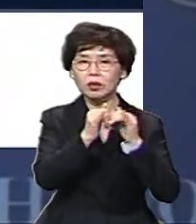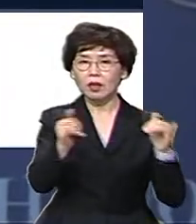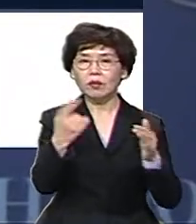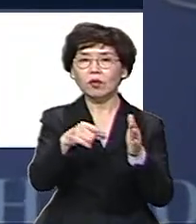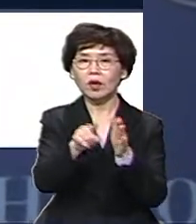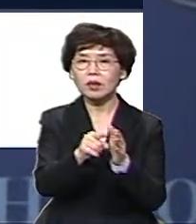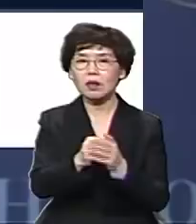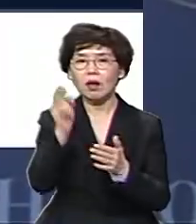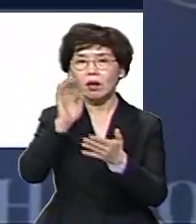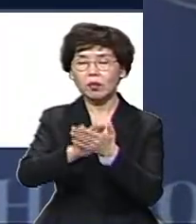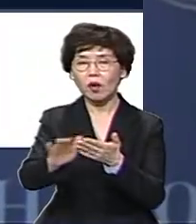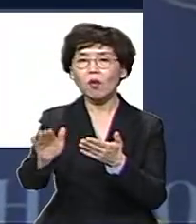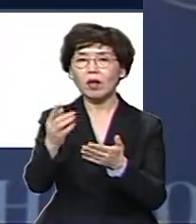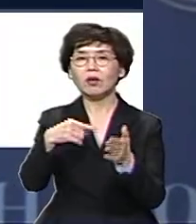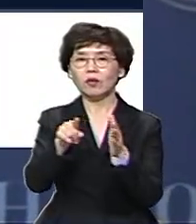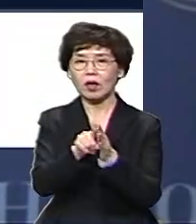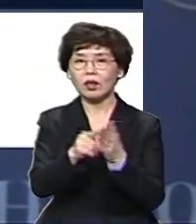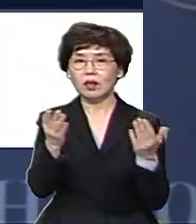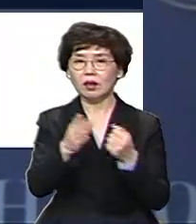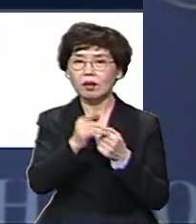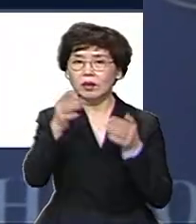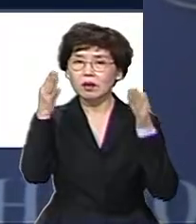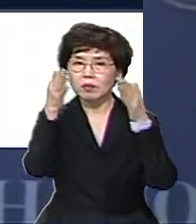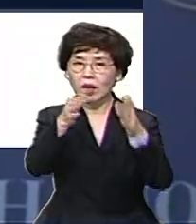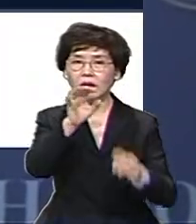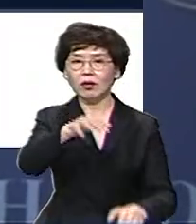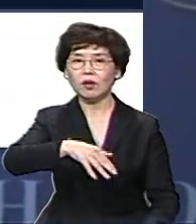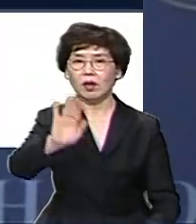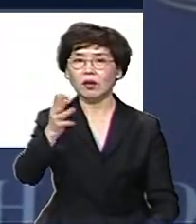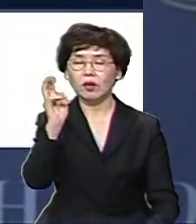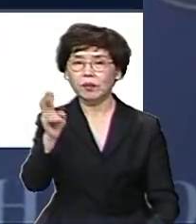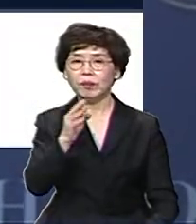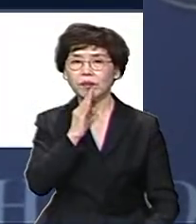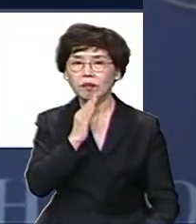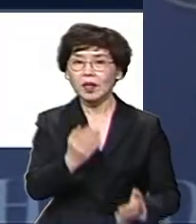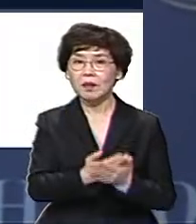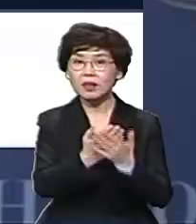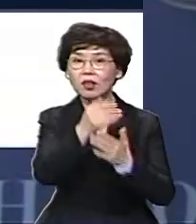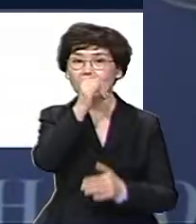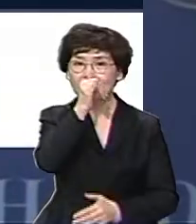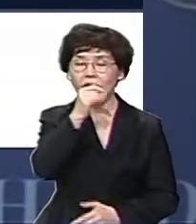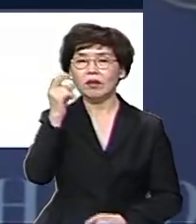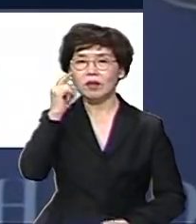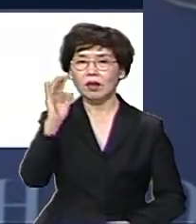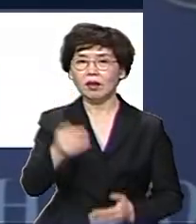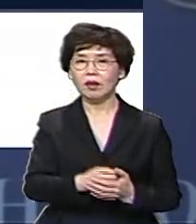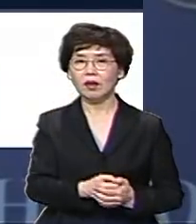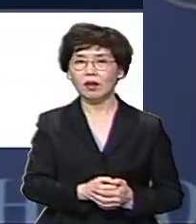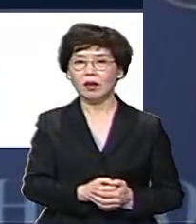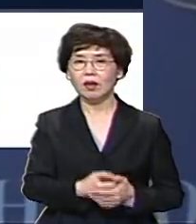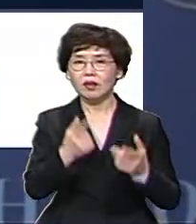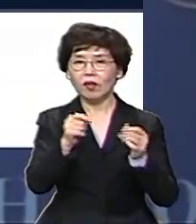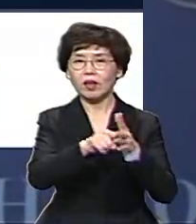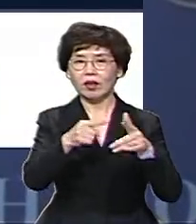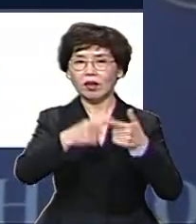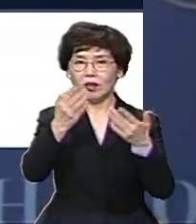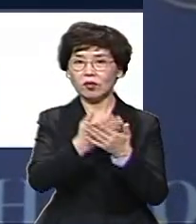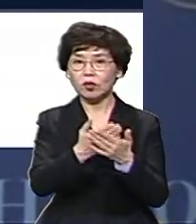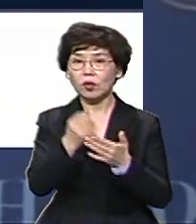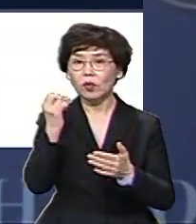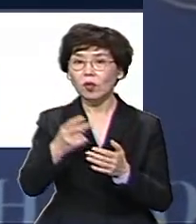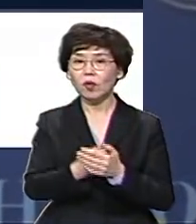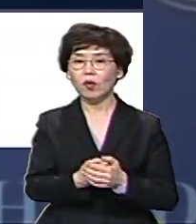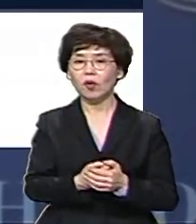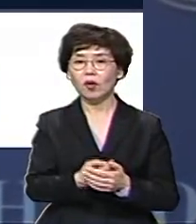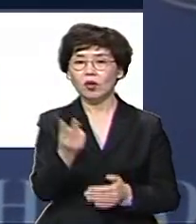모든 국민, 세계 국민들을 위해서 평화를 위한 것이기 때문에 그 방향으로 나가게 될 것입니다. 정말 진전이 있었다라고 생각합니다. 그렇게